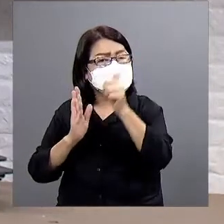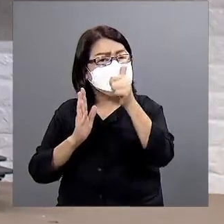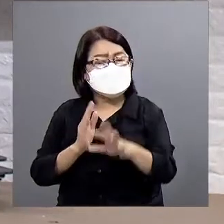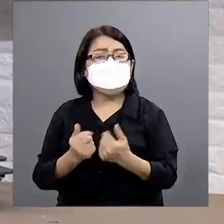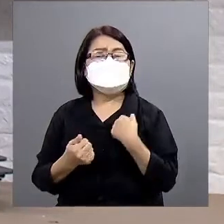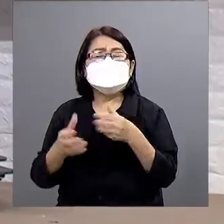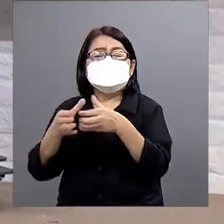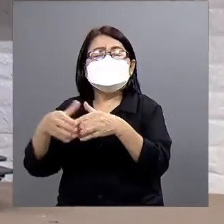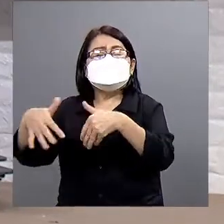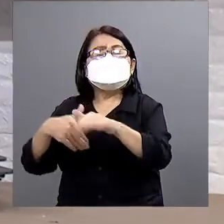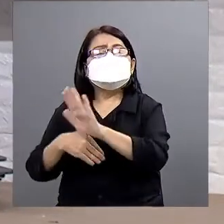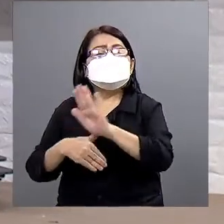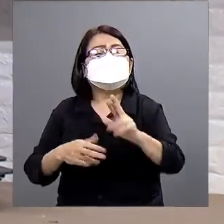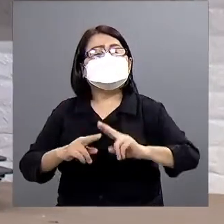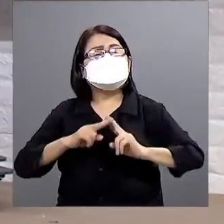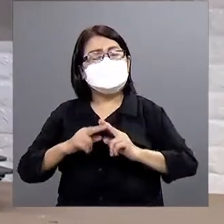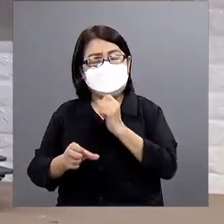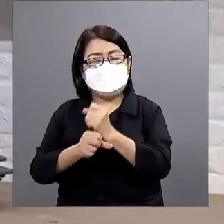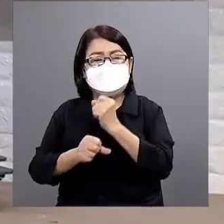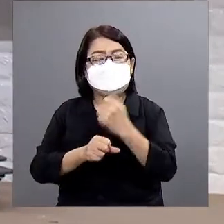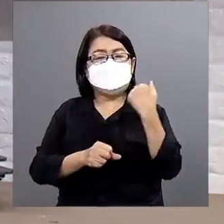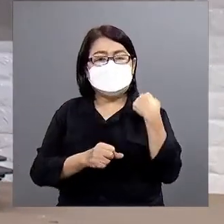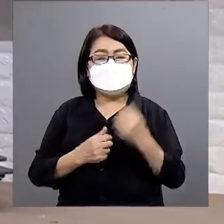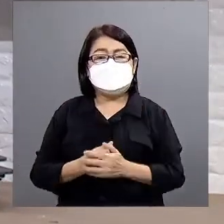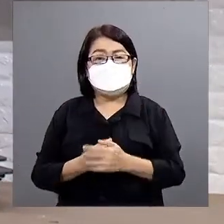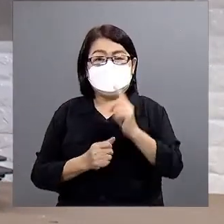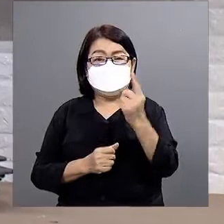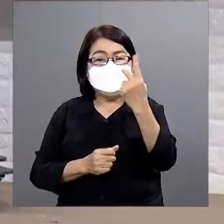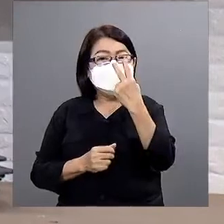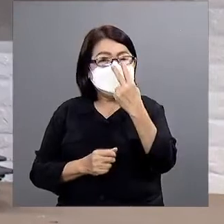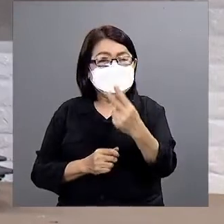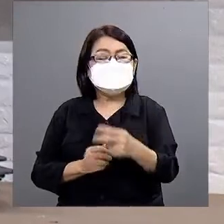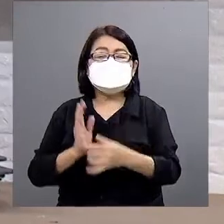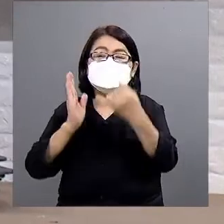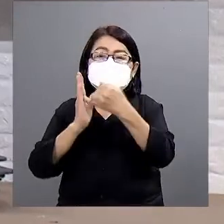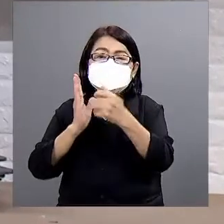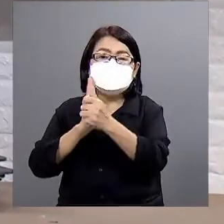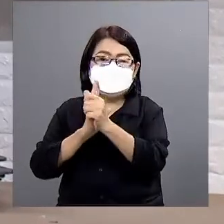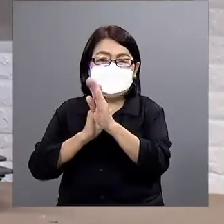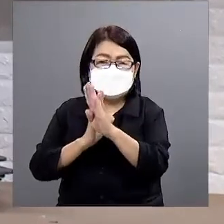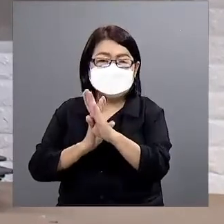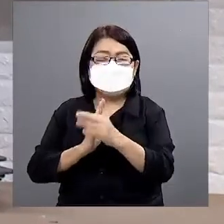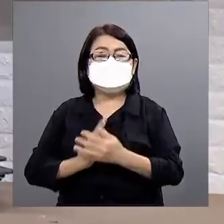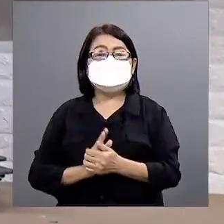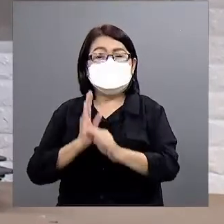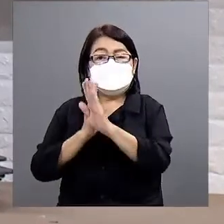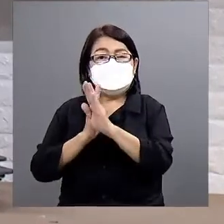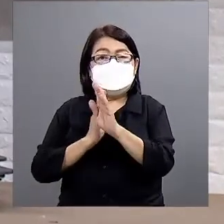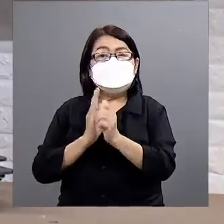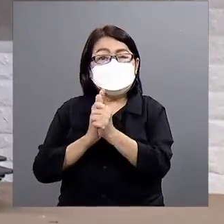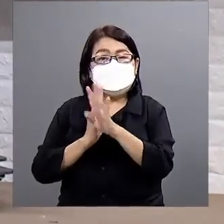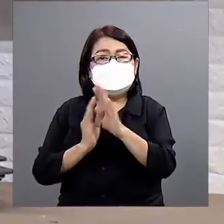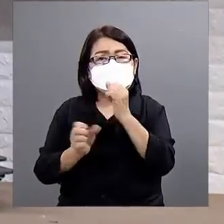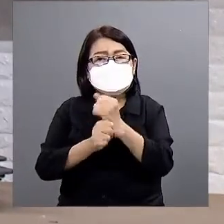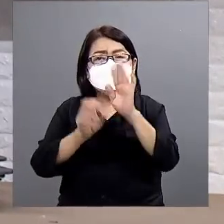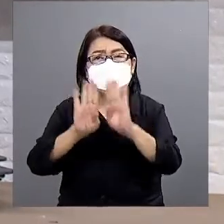นนะคะจุดนึงค่ะไปดูอีกพื้นที่นึงที่อุบลราชธานีนะคะห้องเรียนที่มาในรูปแบบห้องสมุดแมวห